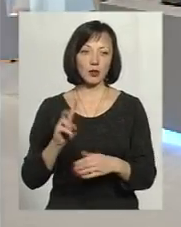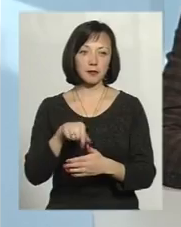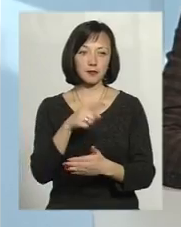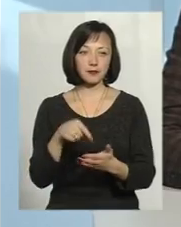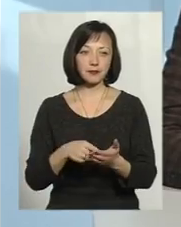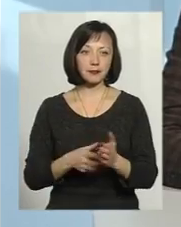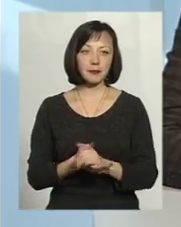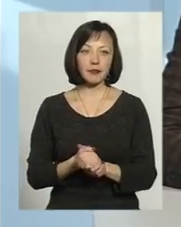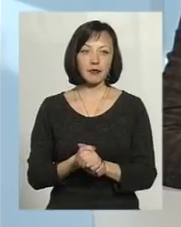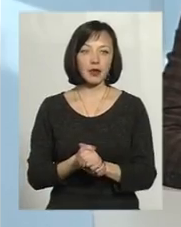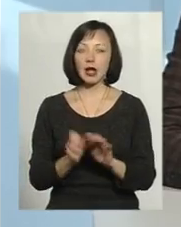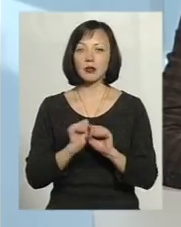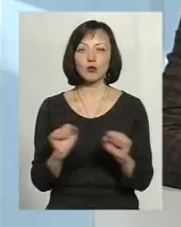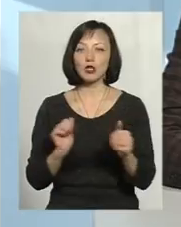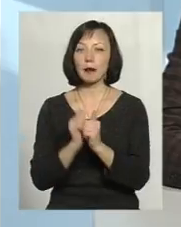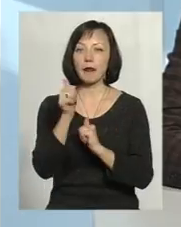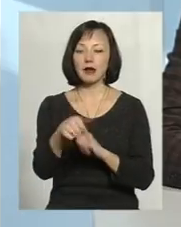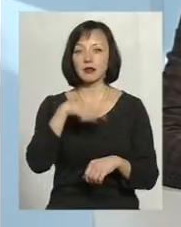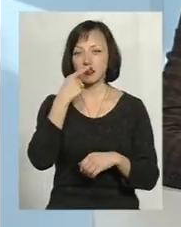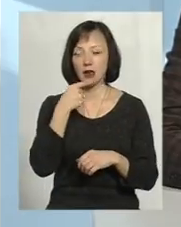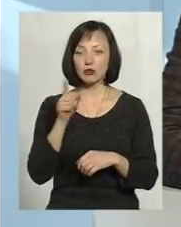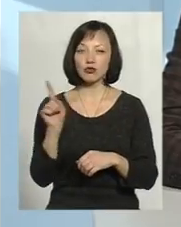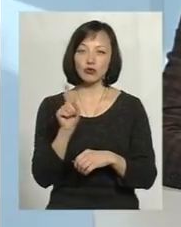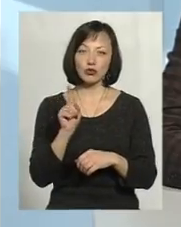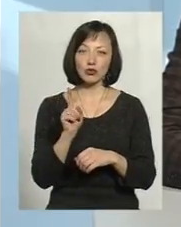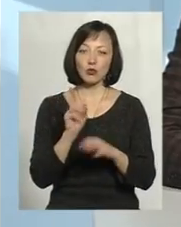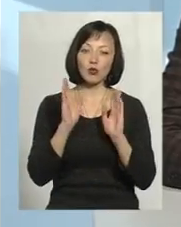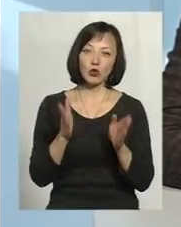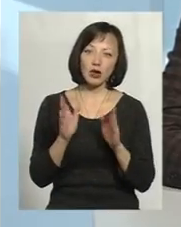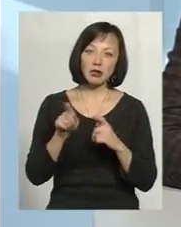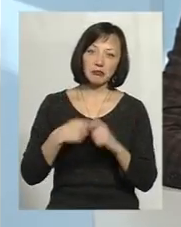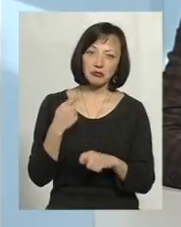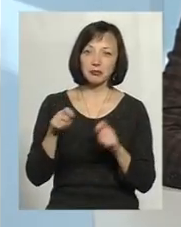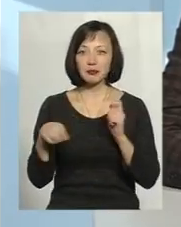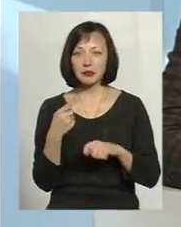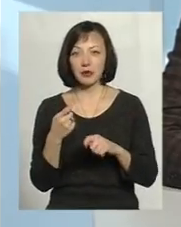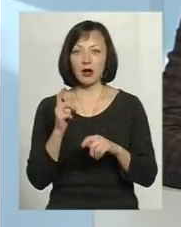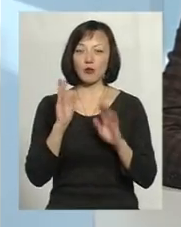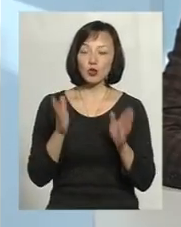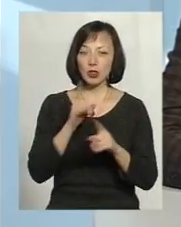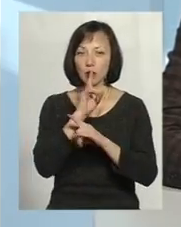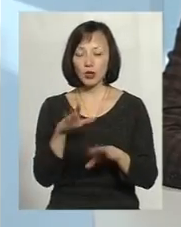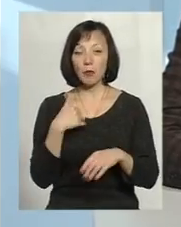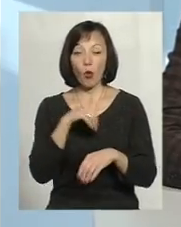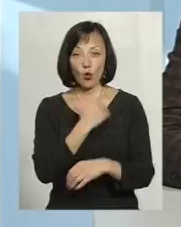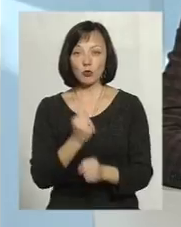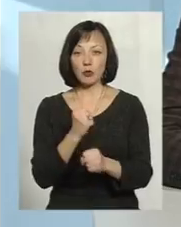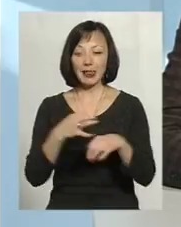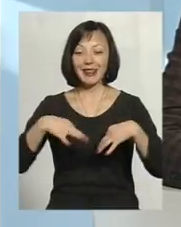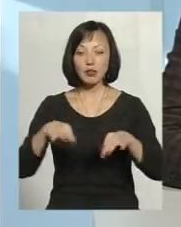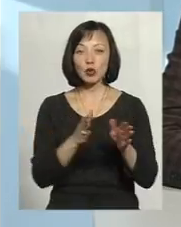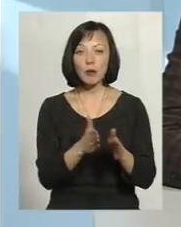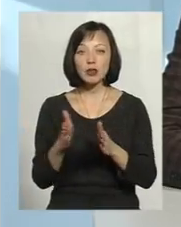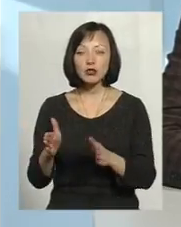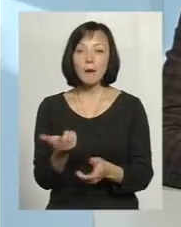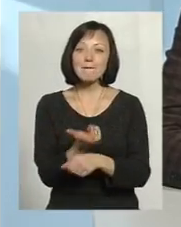власне, не можна наперед забігати і говорити про те, що спіткає чи не спіткає. Ну, але ми хочемо зробити транспортну мережу знову ж таки